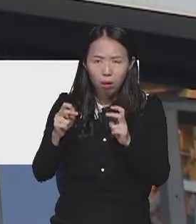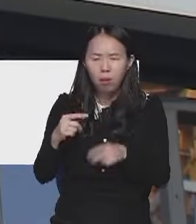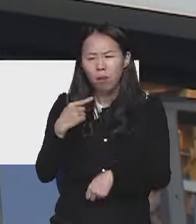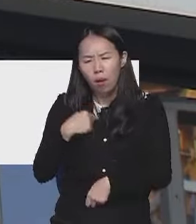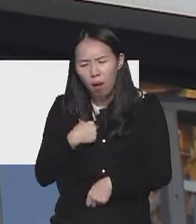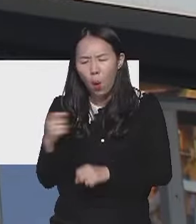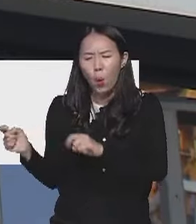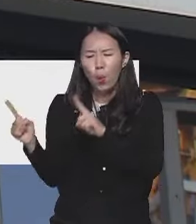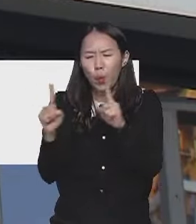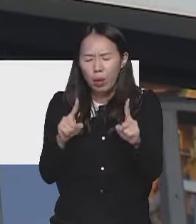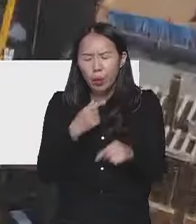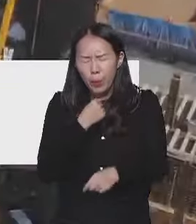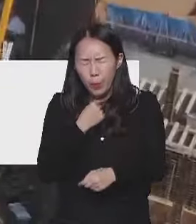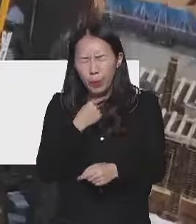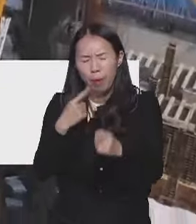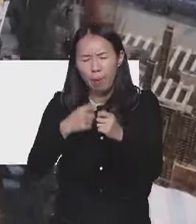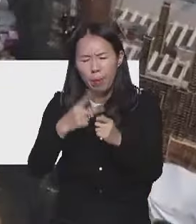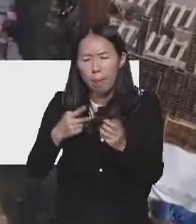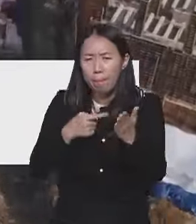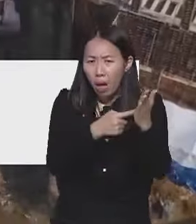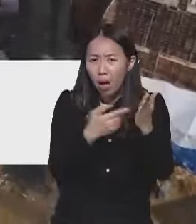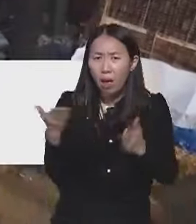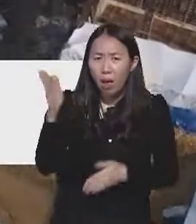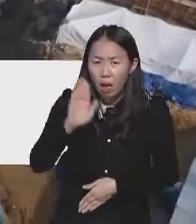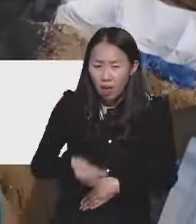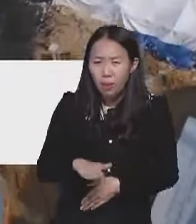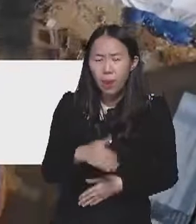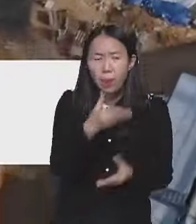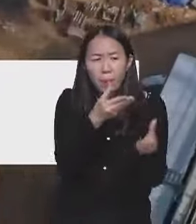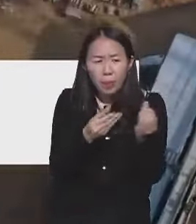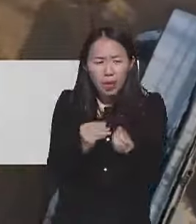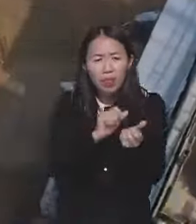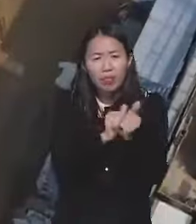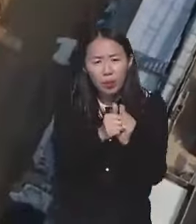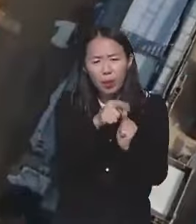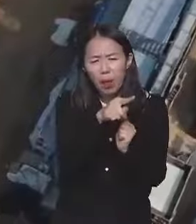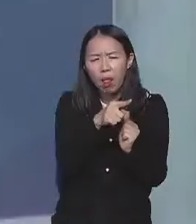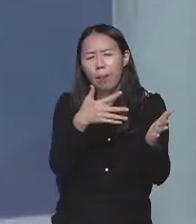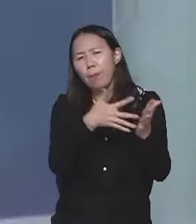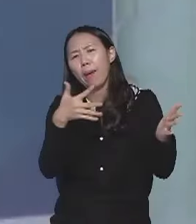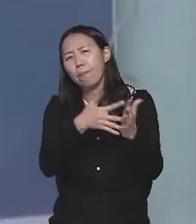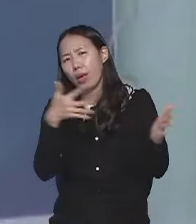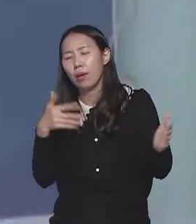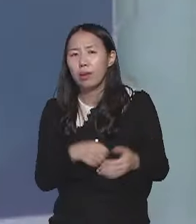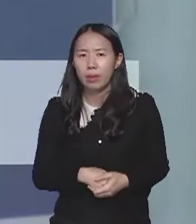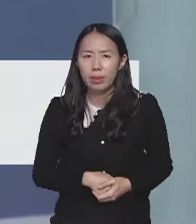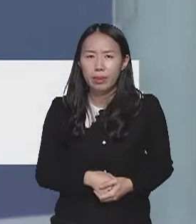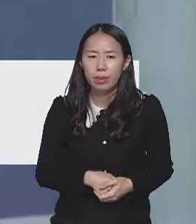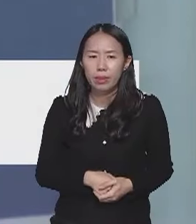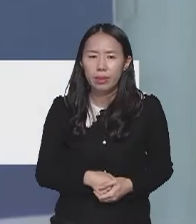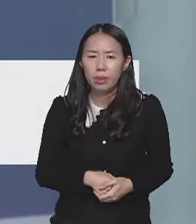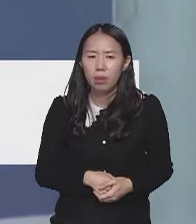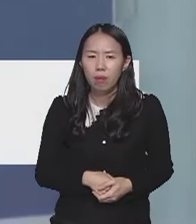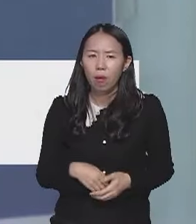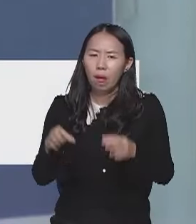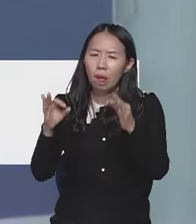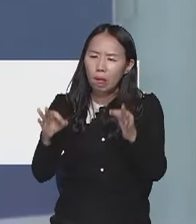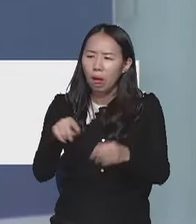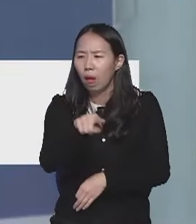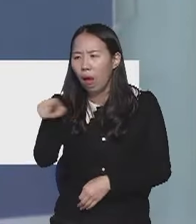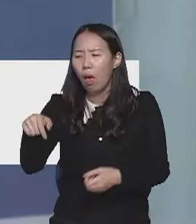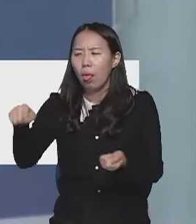워크아웃을 두 차례나 시도했지만 채권단으로부터 거부당한 것으로 전해졌습니다 이제 그쪽은 난리 낫겠죠